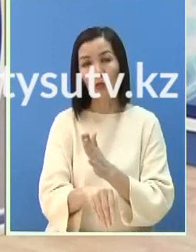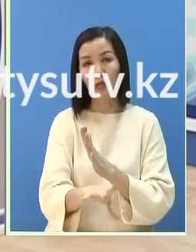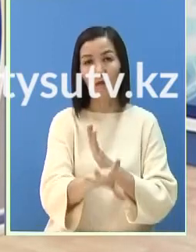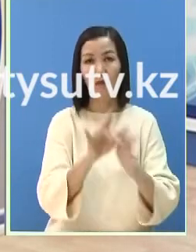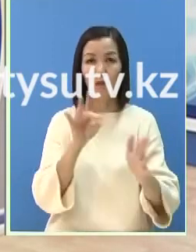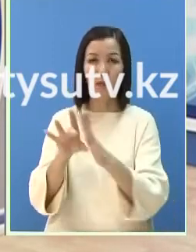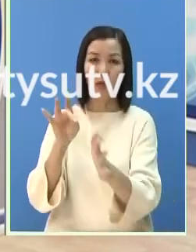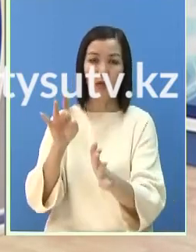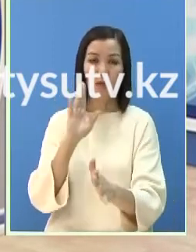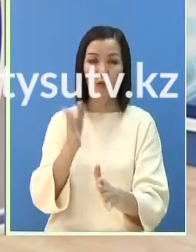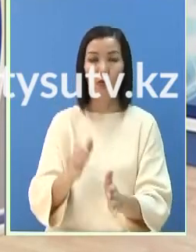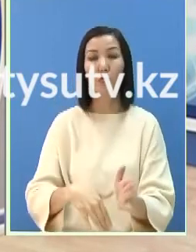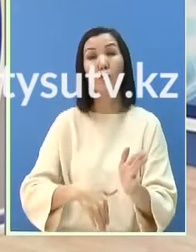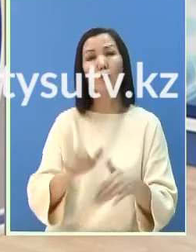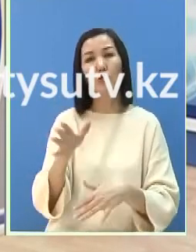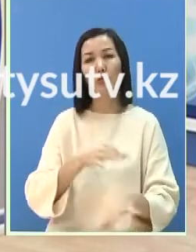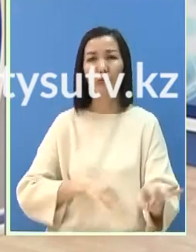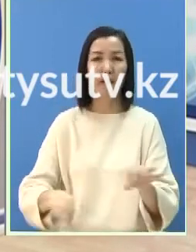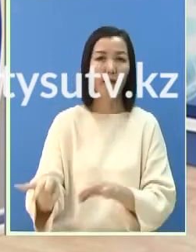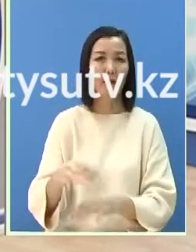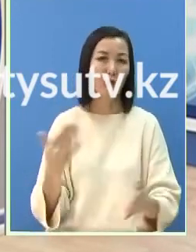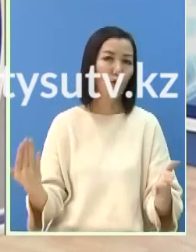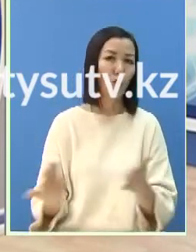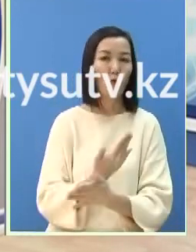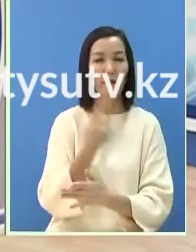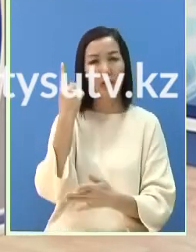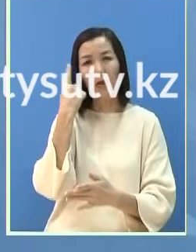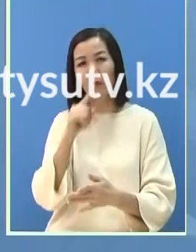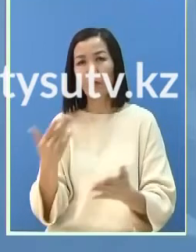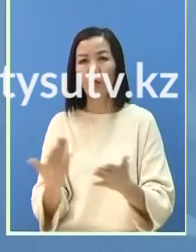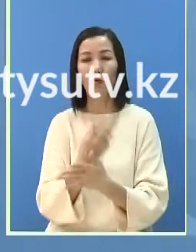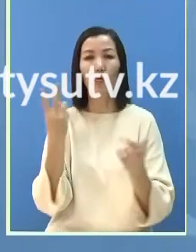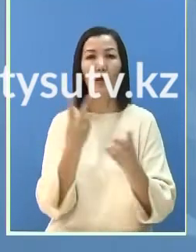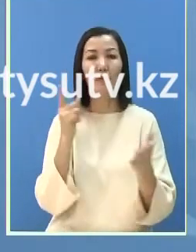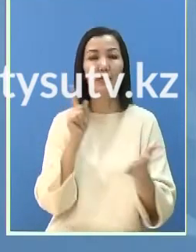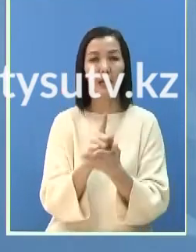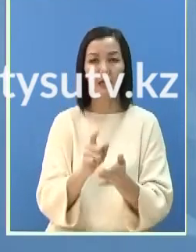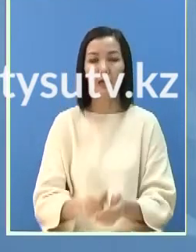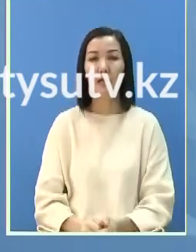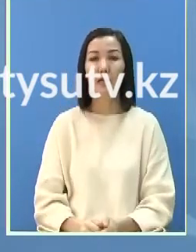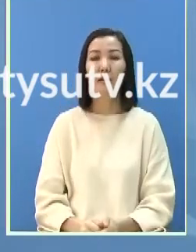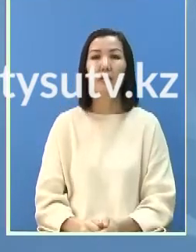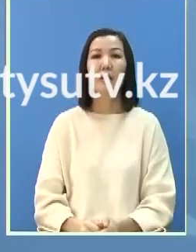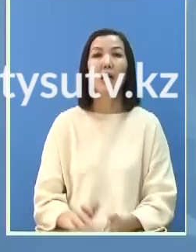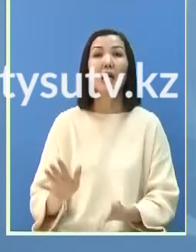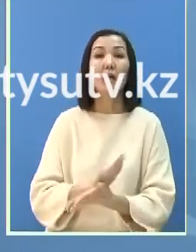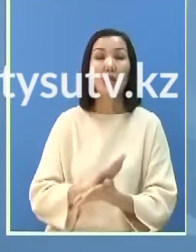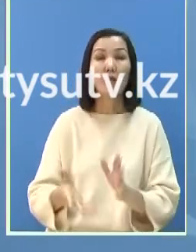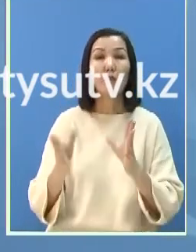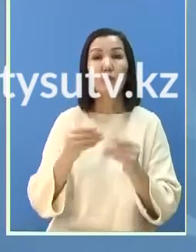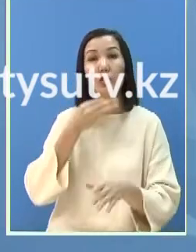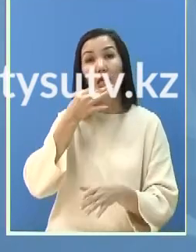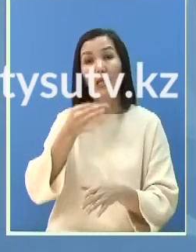дауысын беріп сол жерден жаңағы шешім шығарылатын болады. Ал енді осы гранттар бойынша есеп беру қалай жүреді? Қазіргі таңда